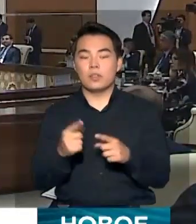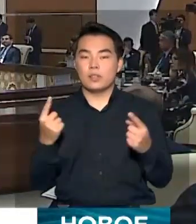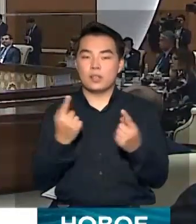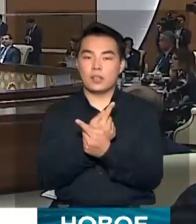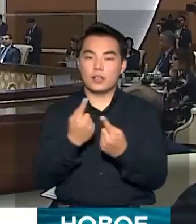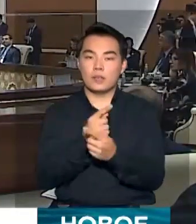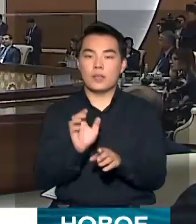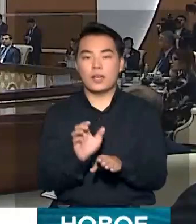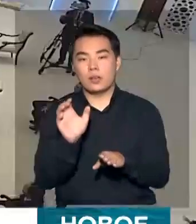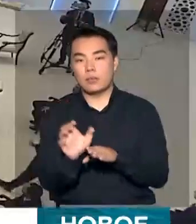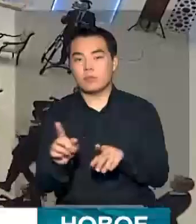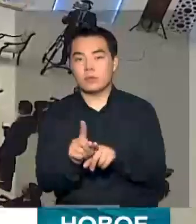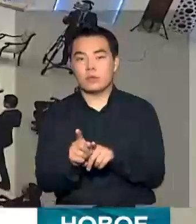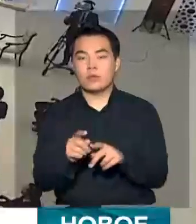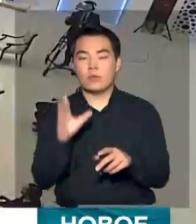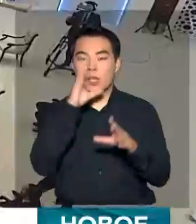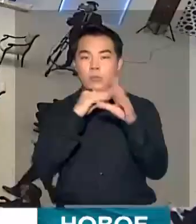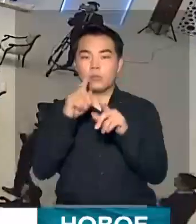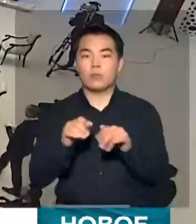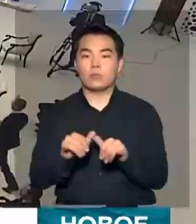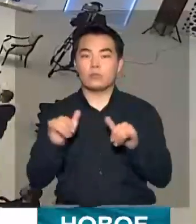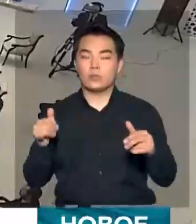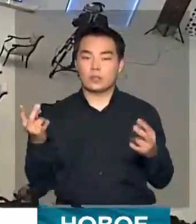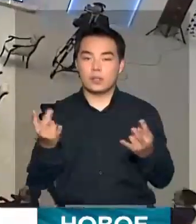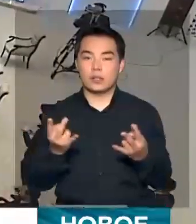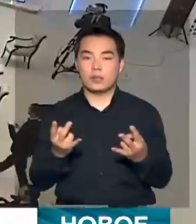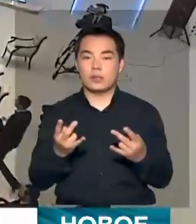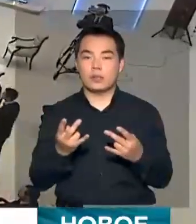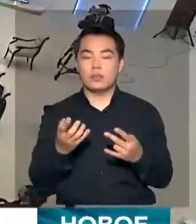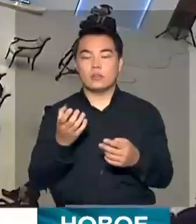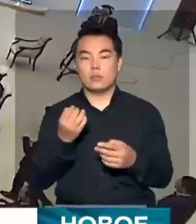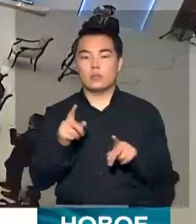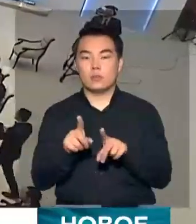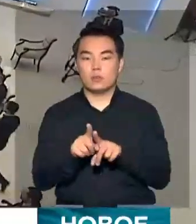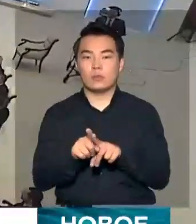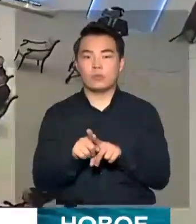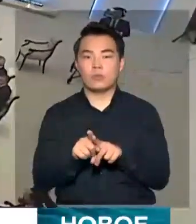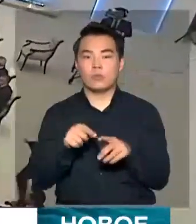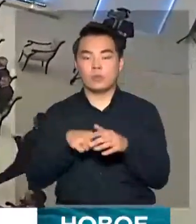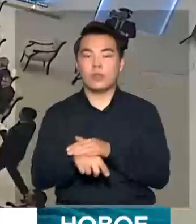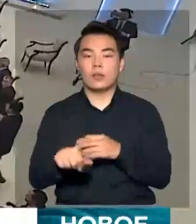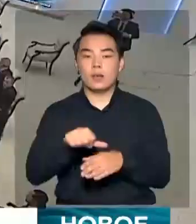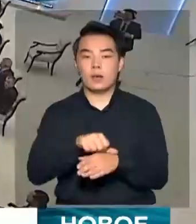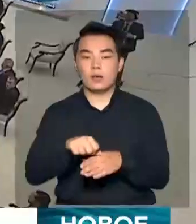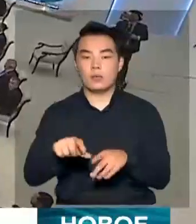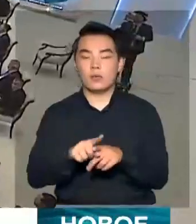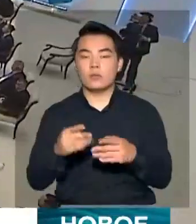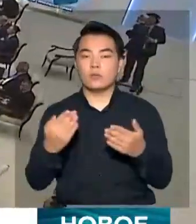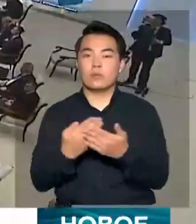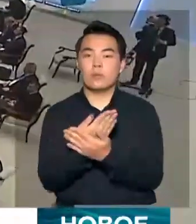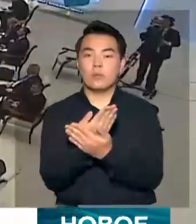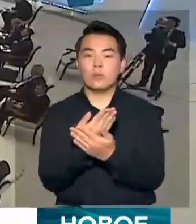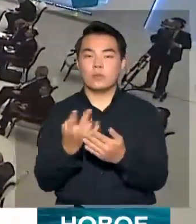экспорттық мүмкіндіктерімізді одан әрі жетілдірген жөн. Әсіресе, шекара бекеттерін жаңғыртуымыз